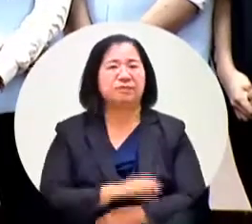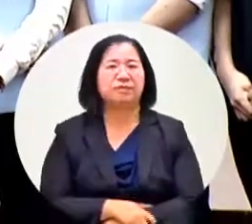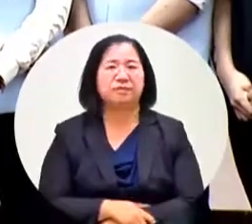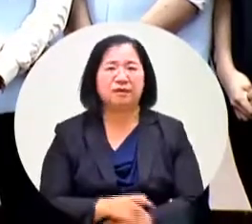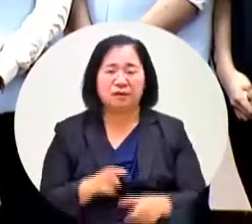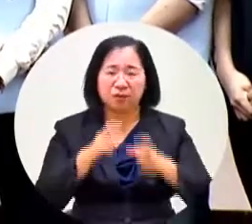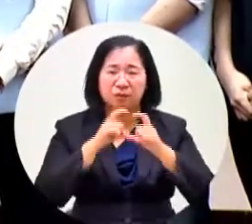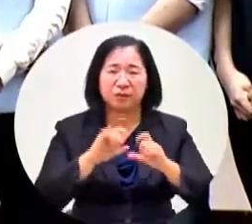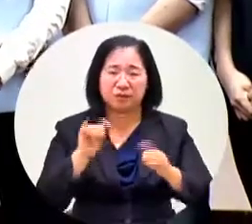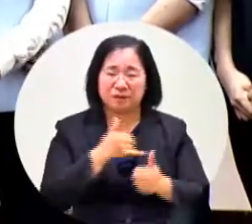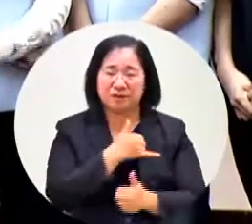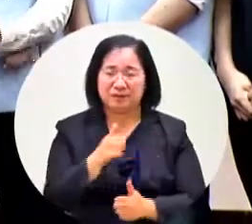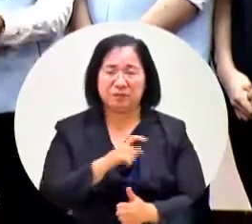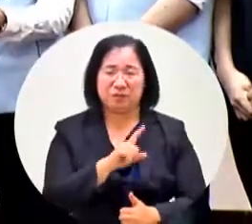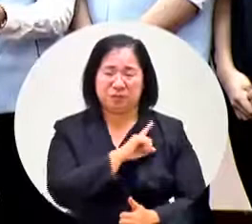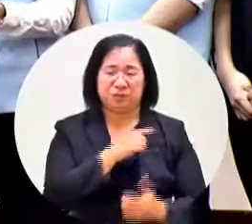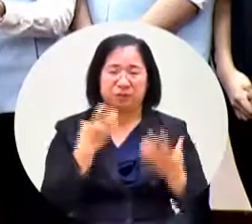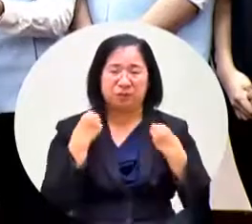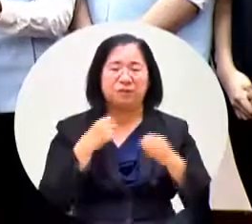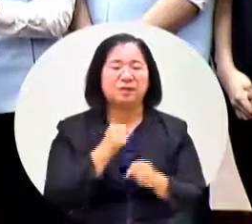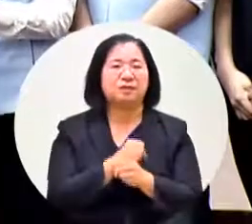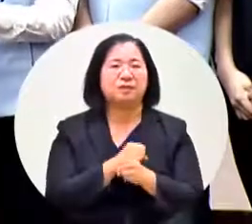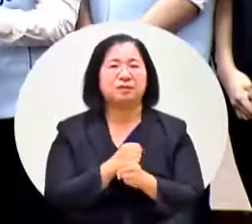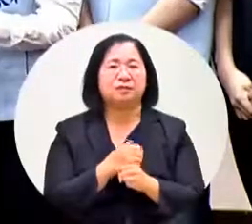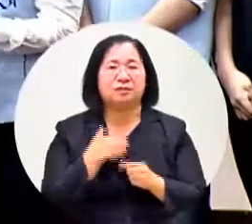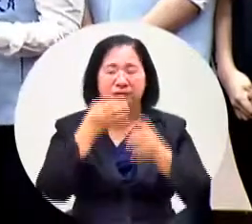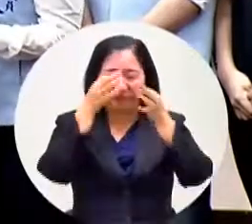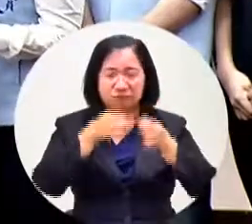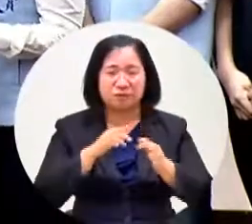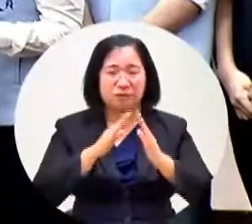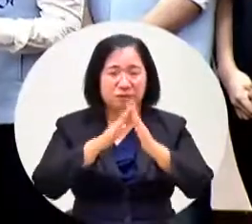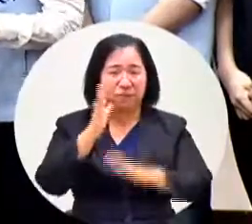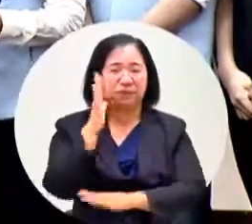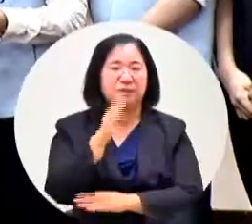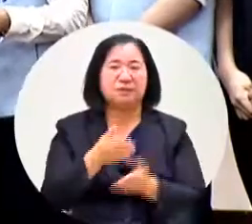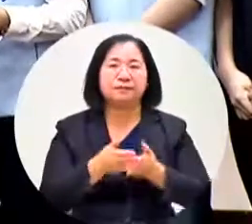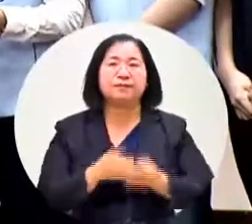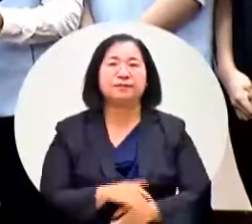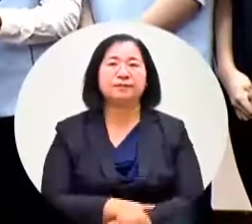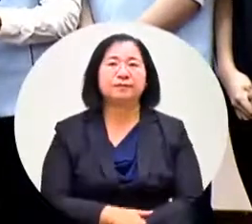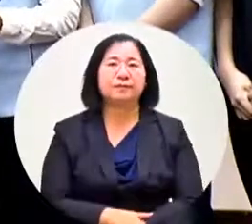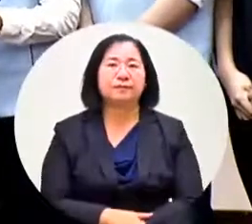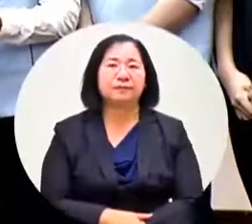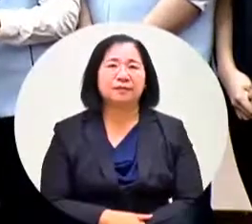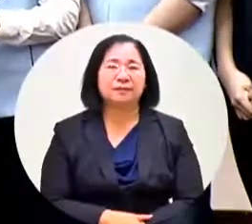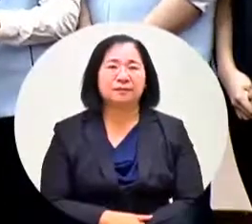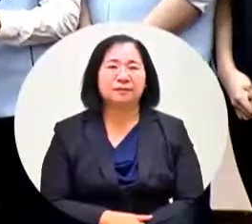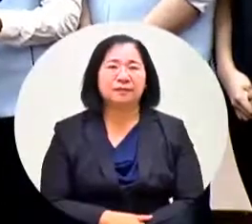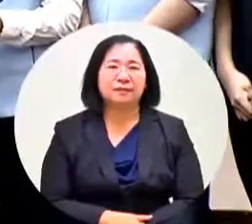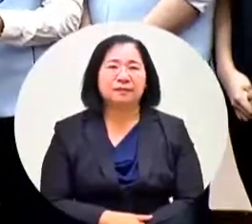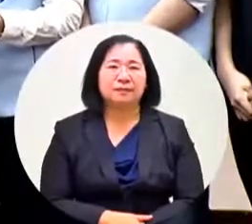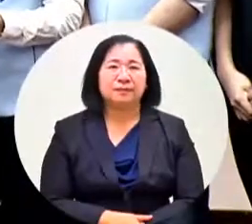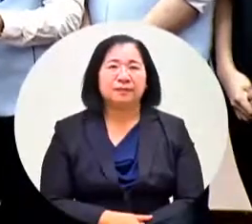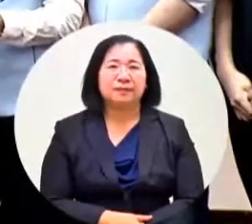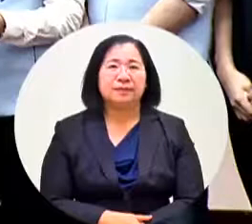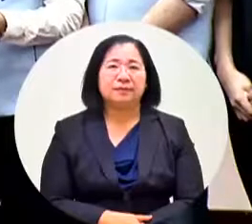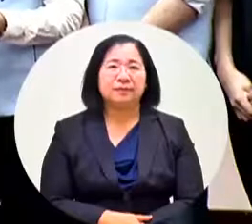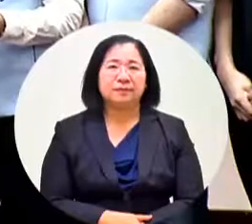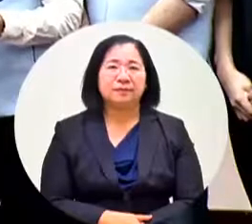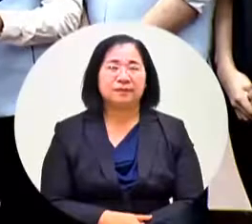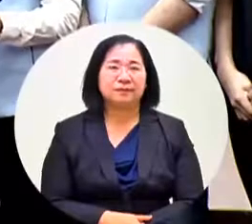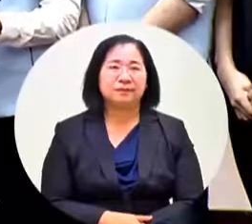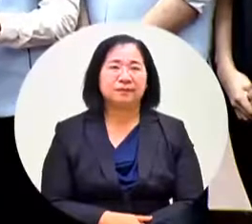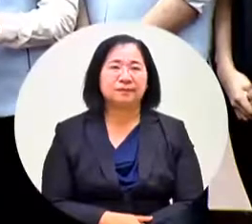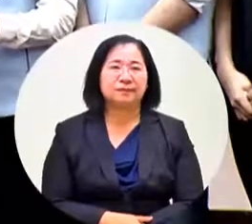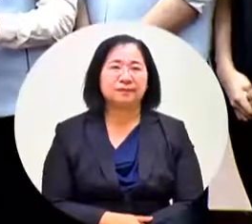标准，我想市民看在眼里，我们绝对没有办法接受。我也拜托民进党停止你们这样的二职斗争，不要再有下一